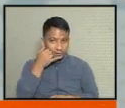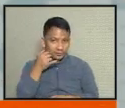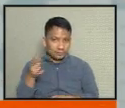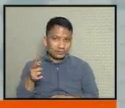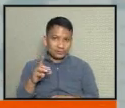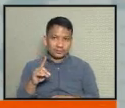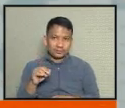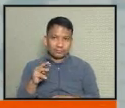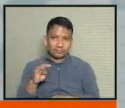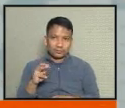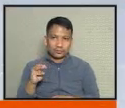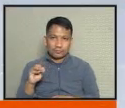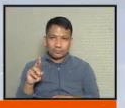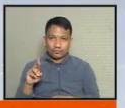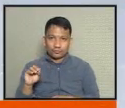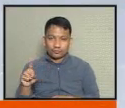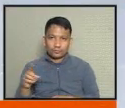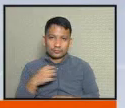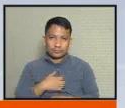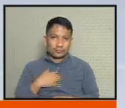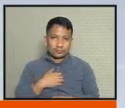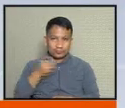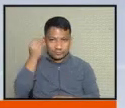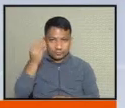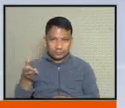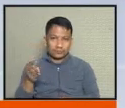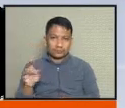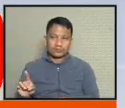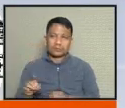Del Monte Motors. Opo. Isusumbong ko yung pinanggagawa niya.